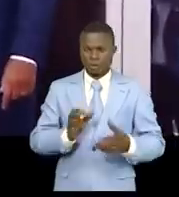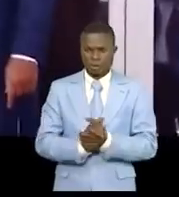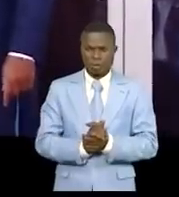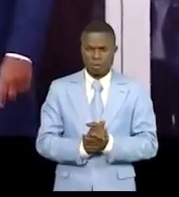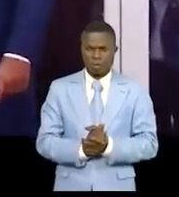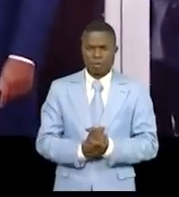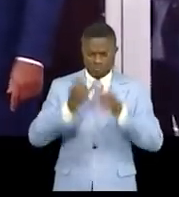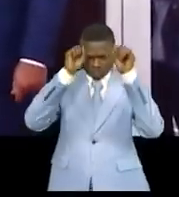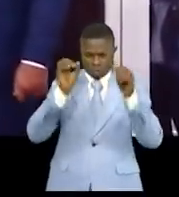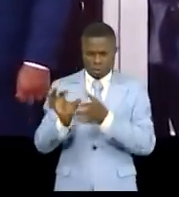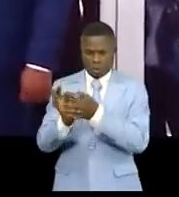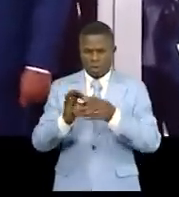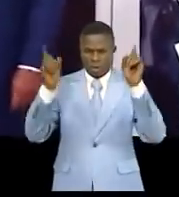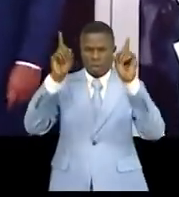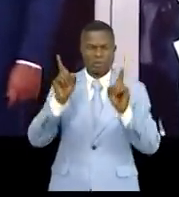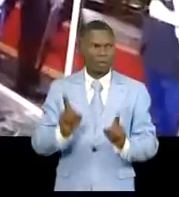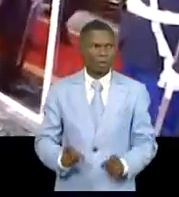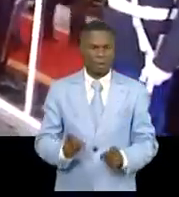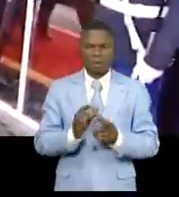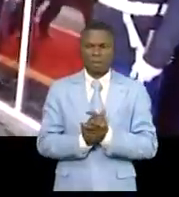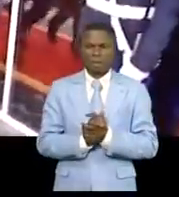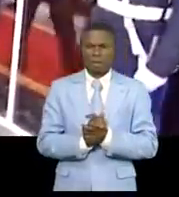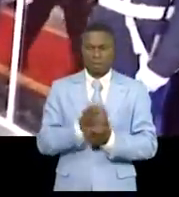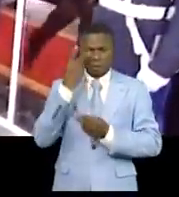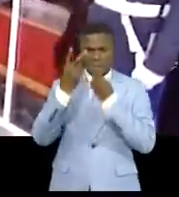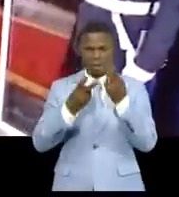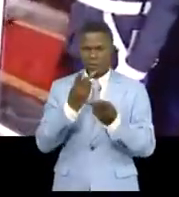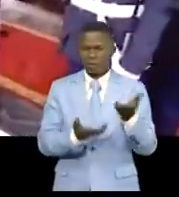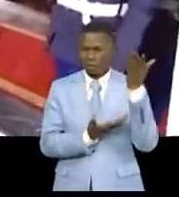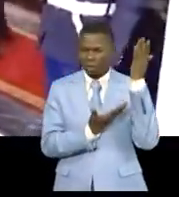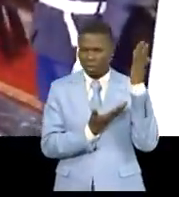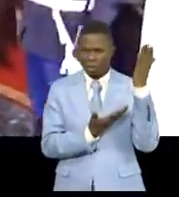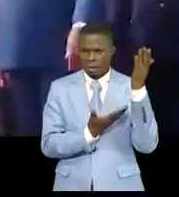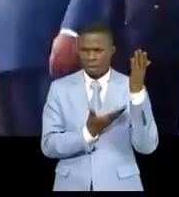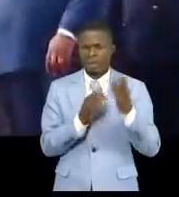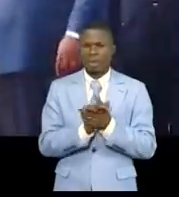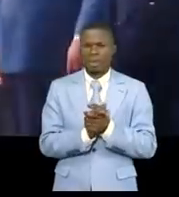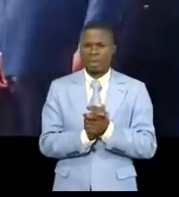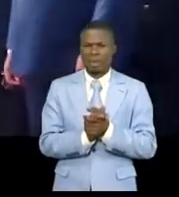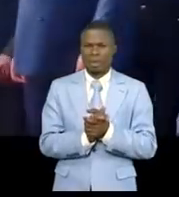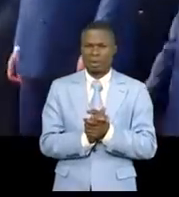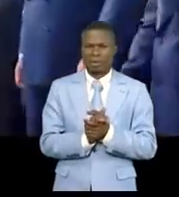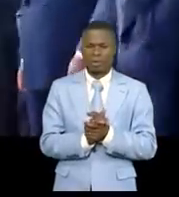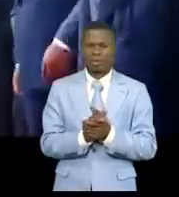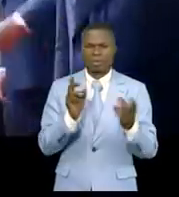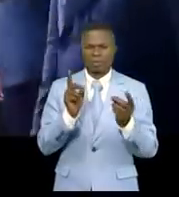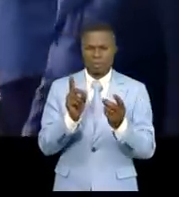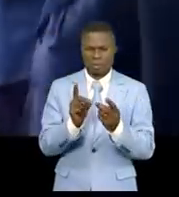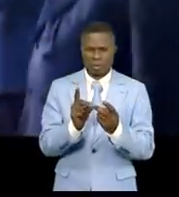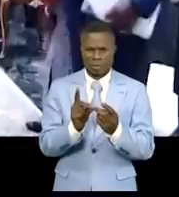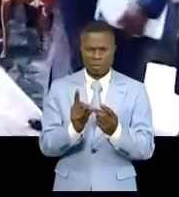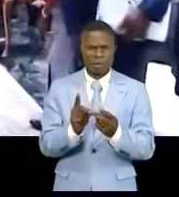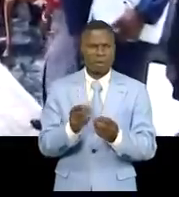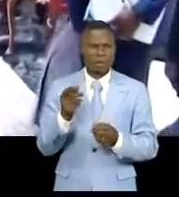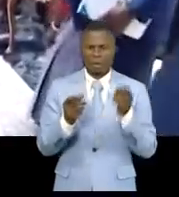Tshilombo, président de l'Union africaine. Une visite qui, selon le chef de l'État somalien, fera avancer les relations